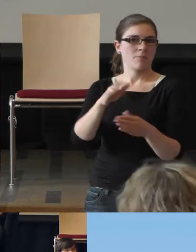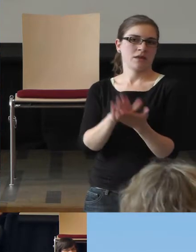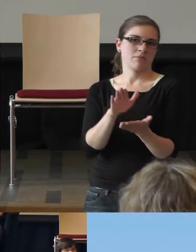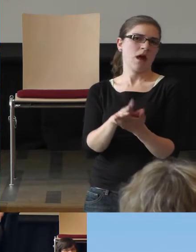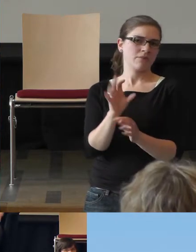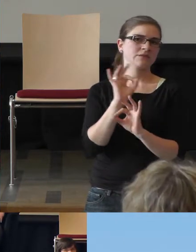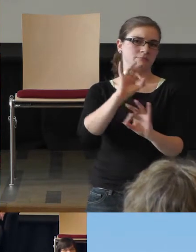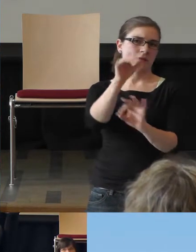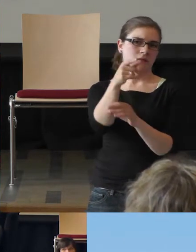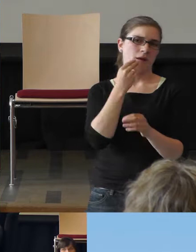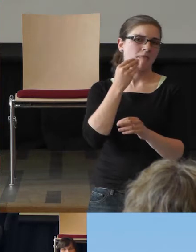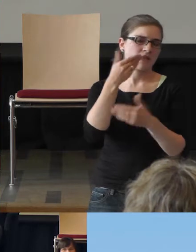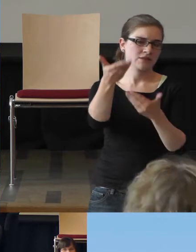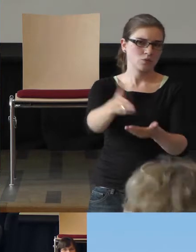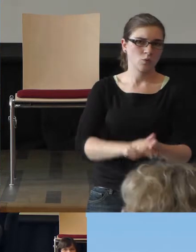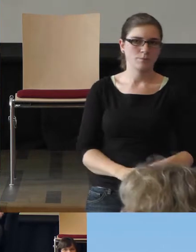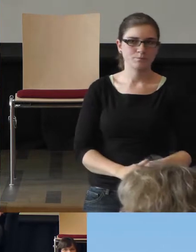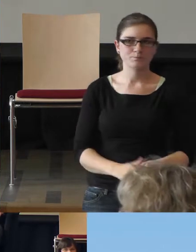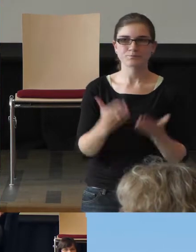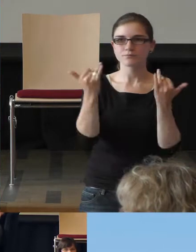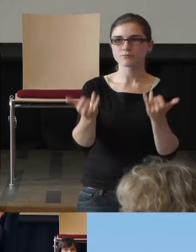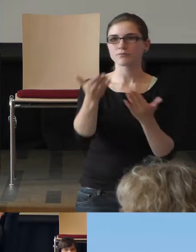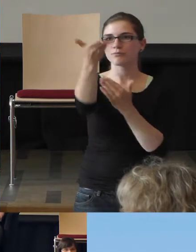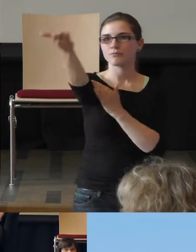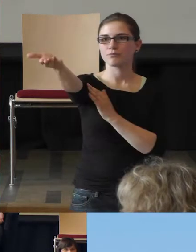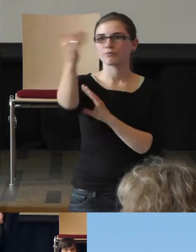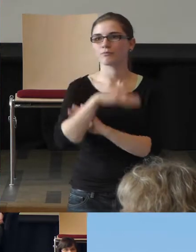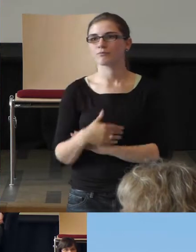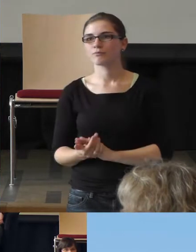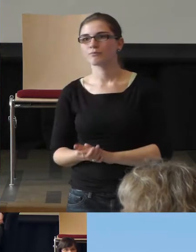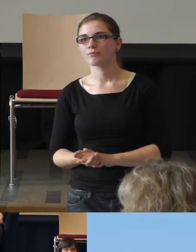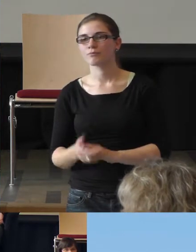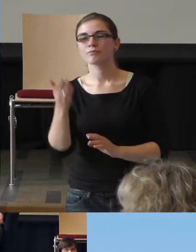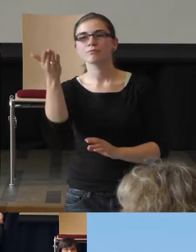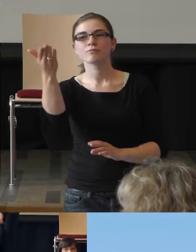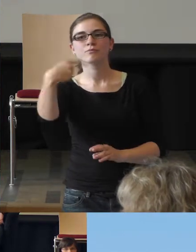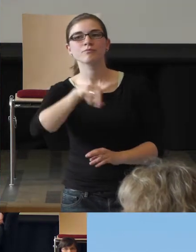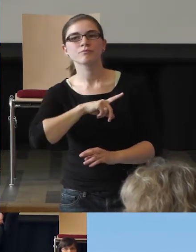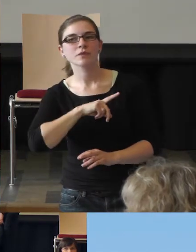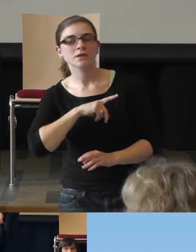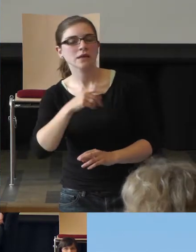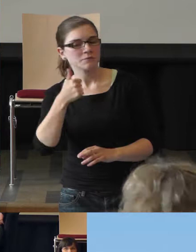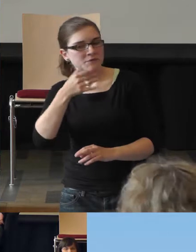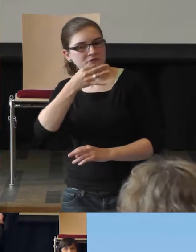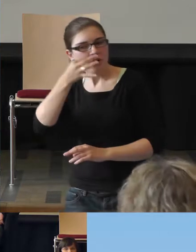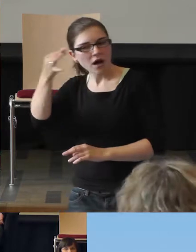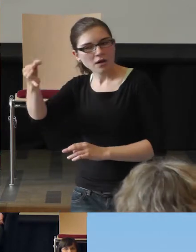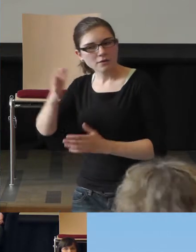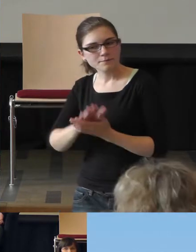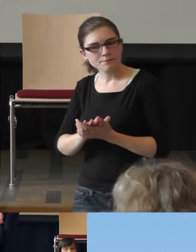So, jetzt bin ich hier drüben auf der anderen Seite, ich habe es ja versprochen. Ja, ich habe eigentlich eine Frage zu dem